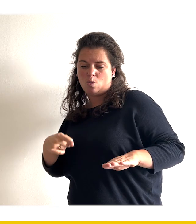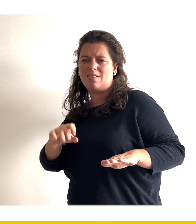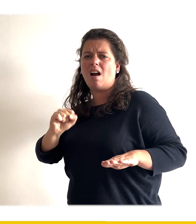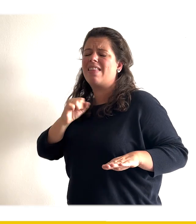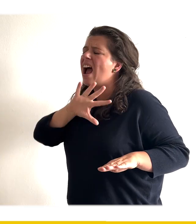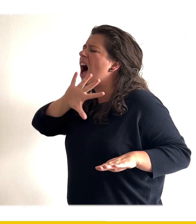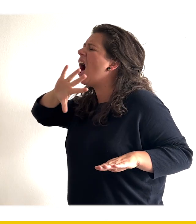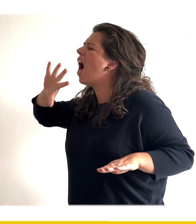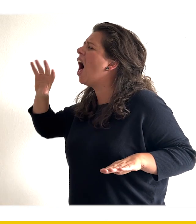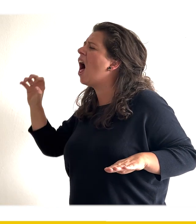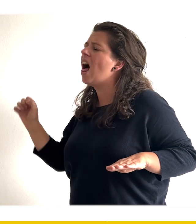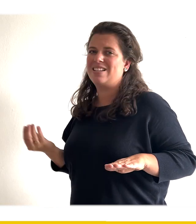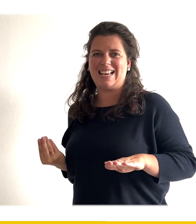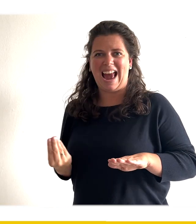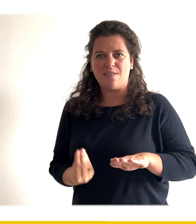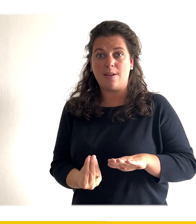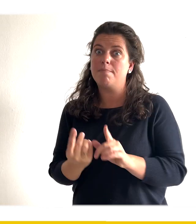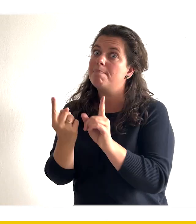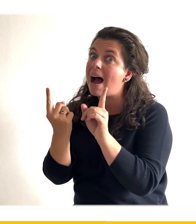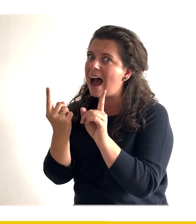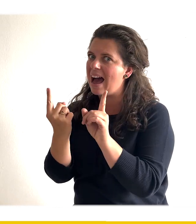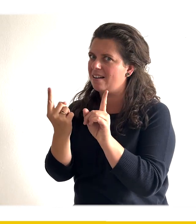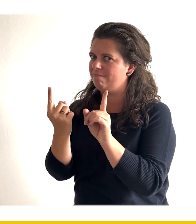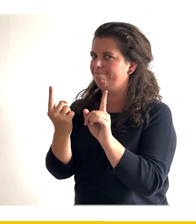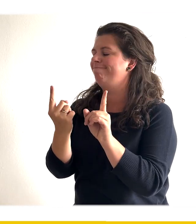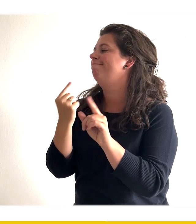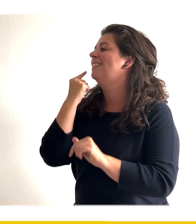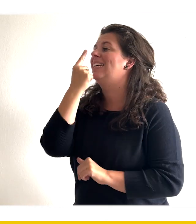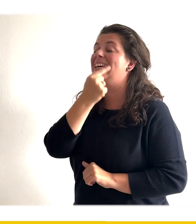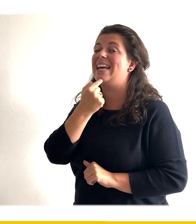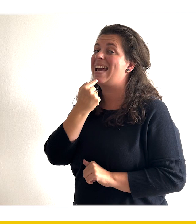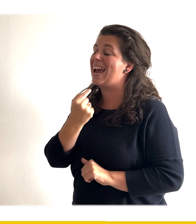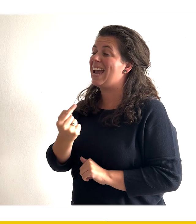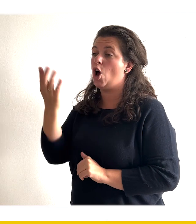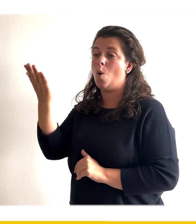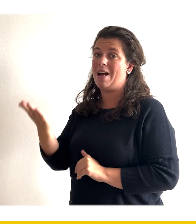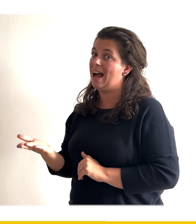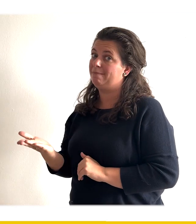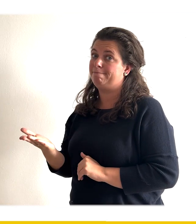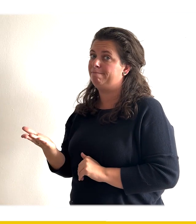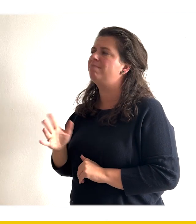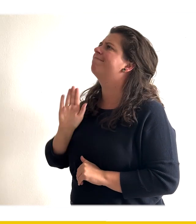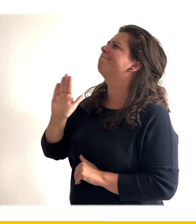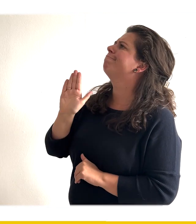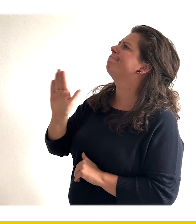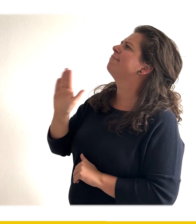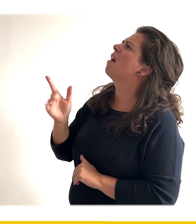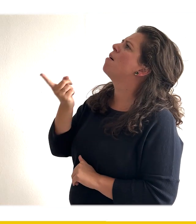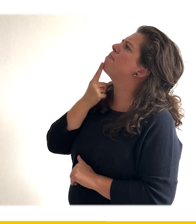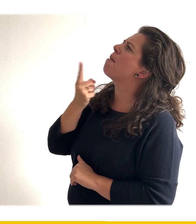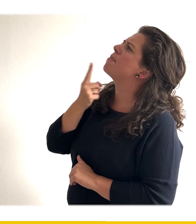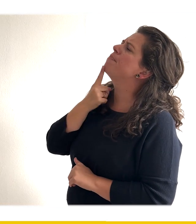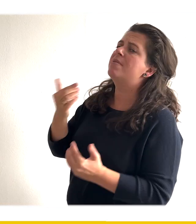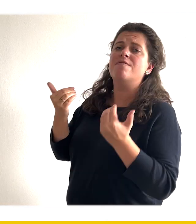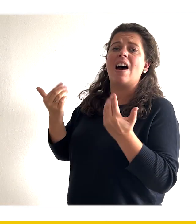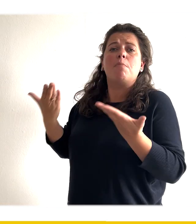alles geven. Maar geen opa. Pap, vraagt zijn zoontje, waarom heb